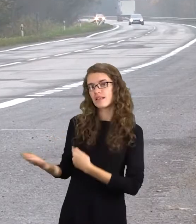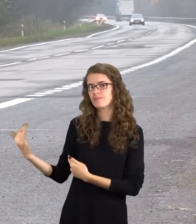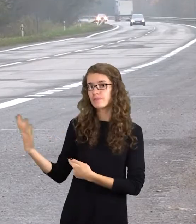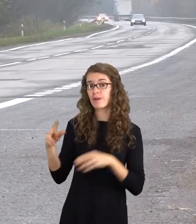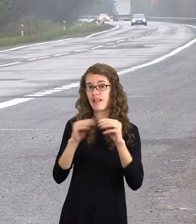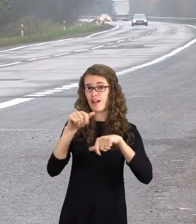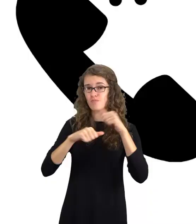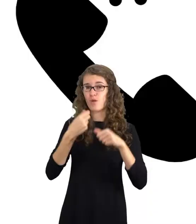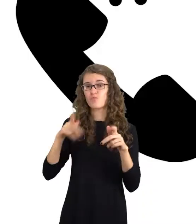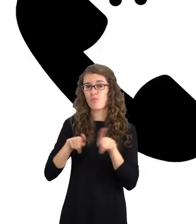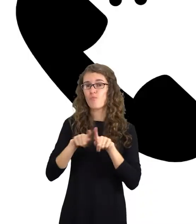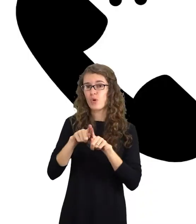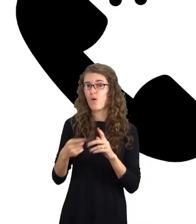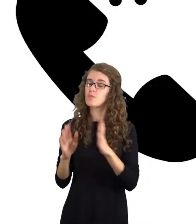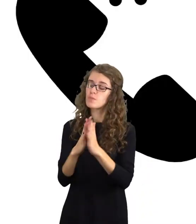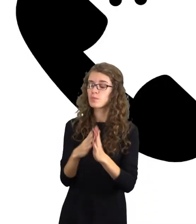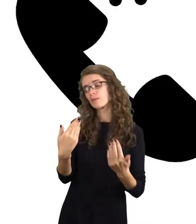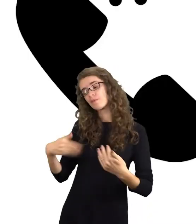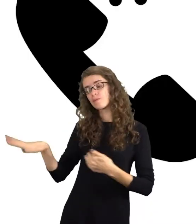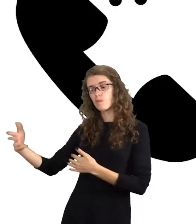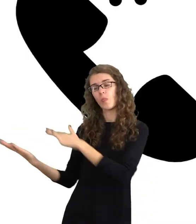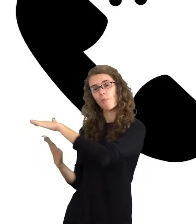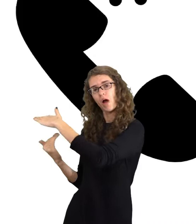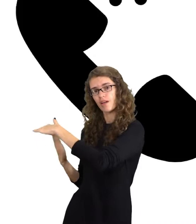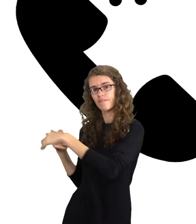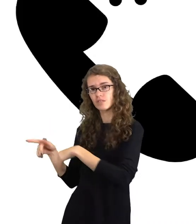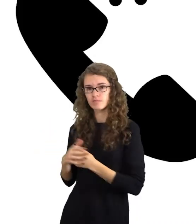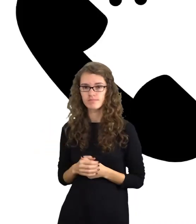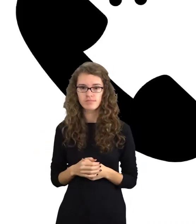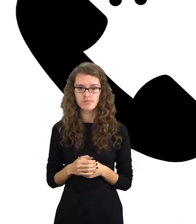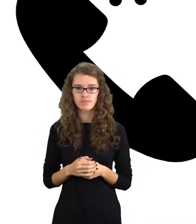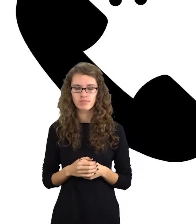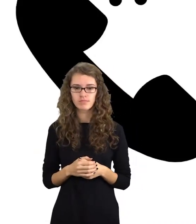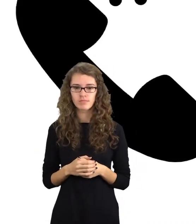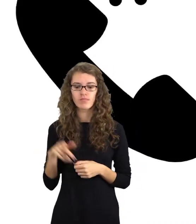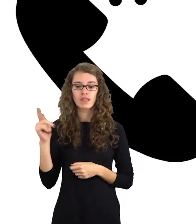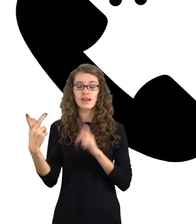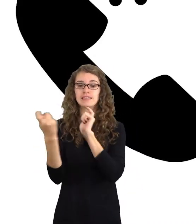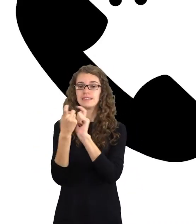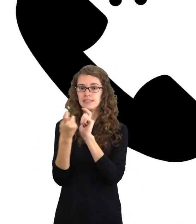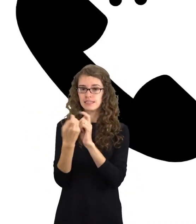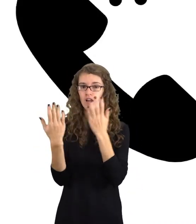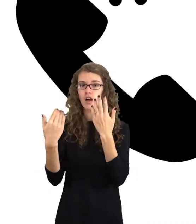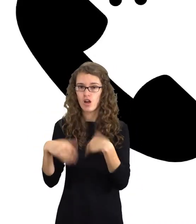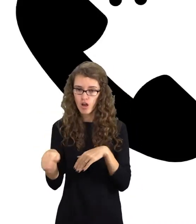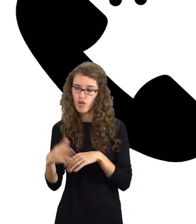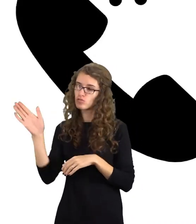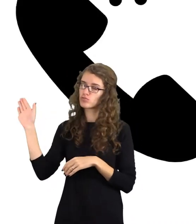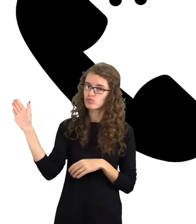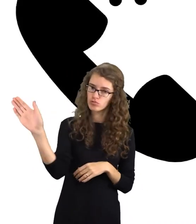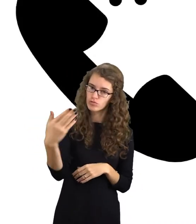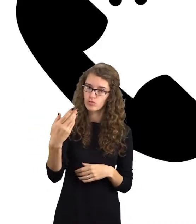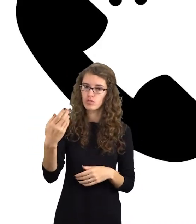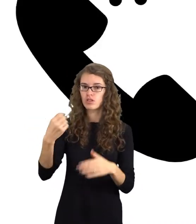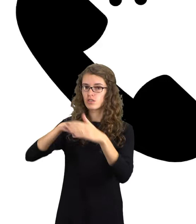išsiuntė 10-metį brolį. Pareigūnai išsiaiškino, kad po įvykusio konflikto su sūnumi ir jam suduoto smūgio į